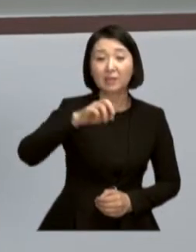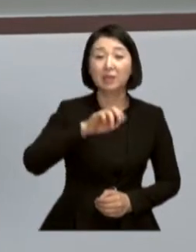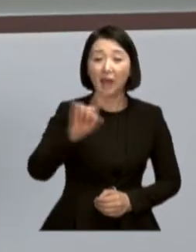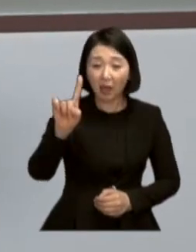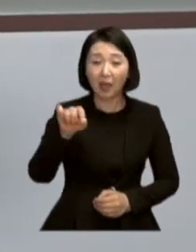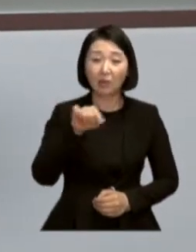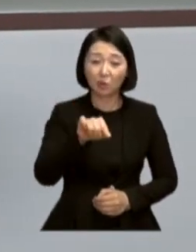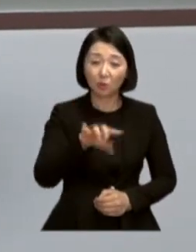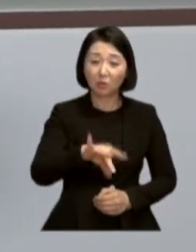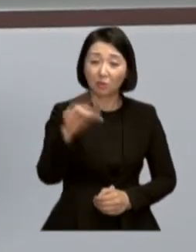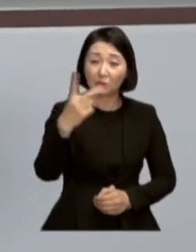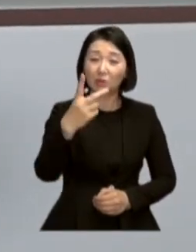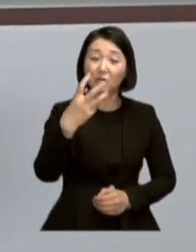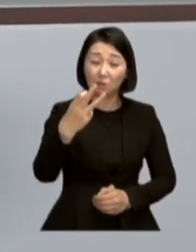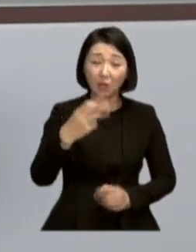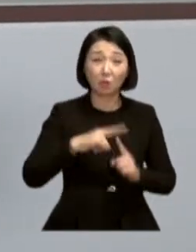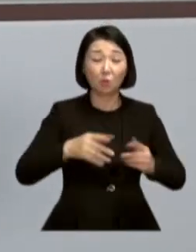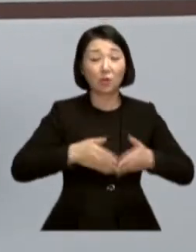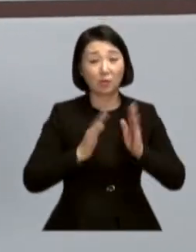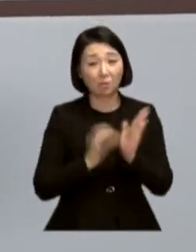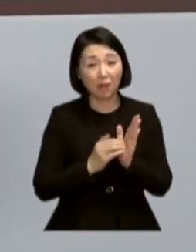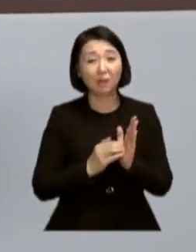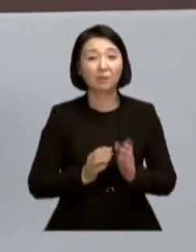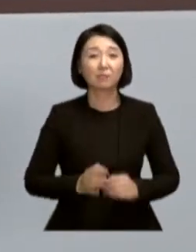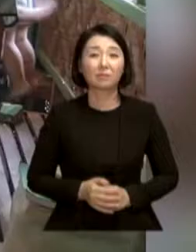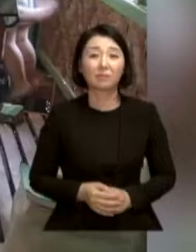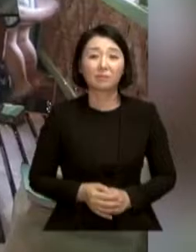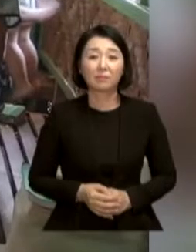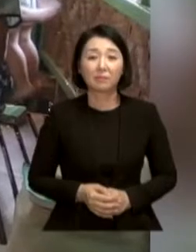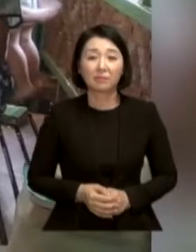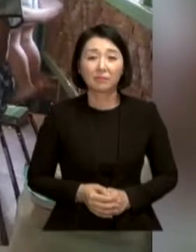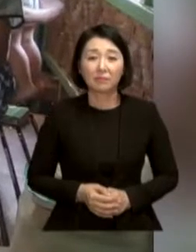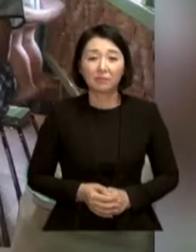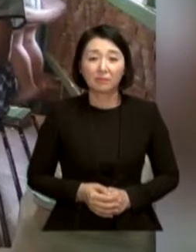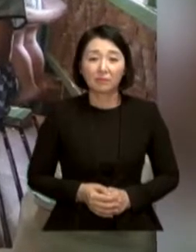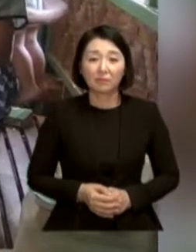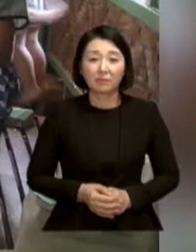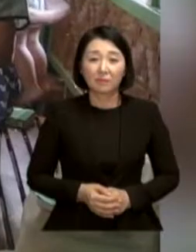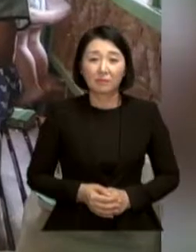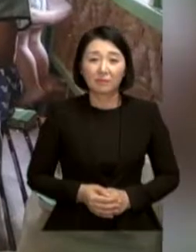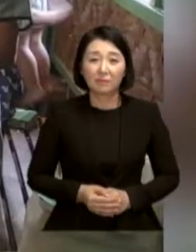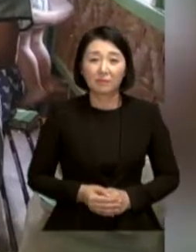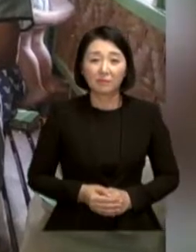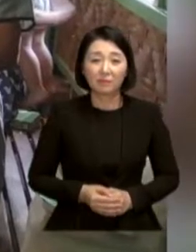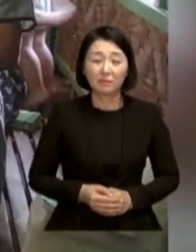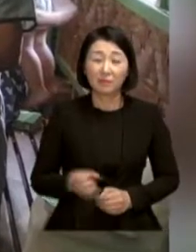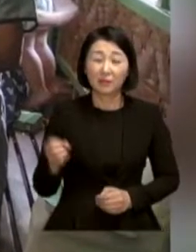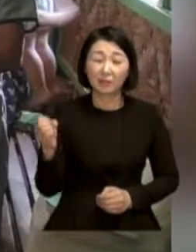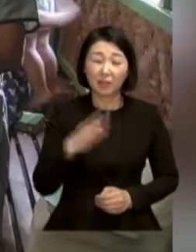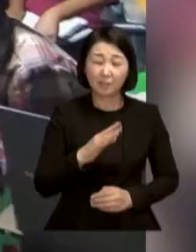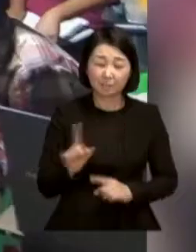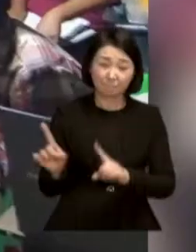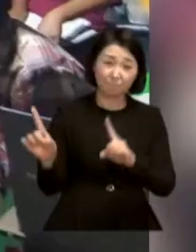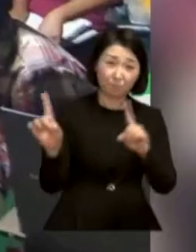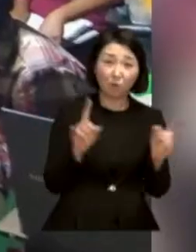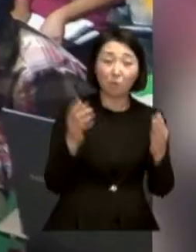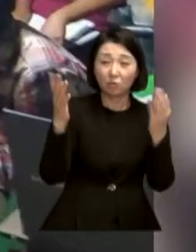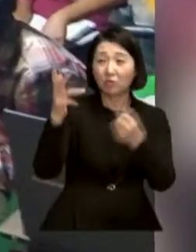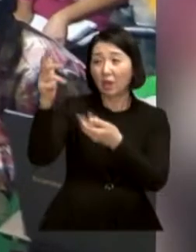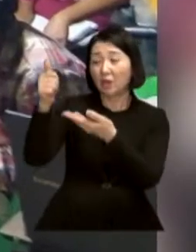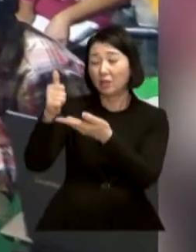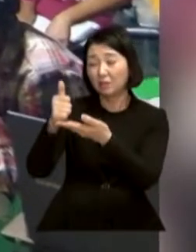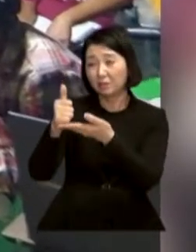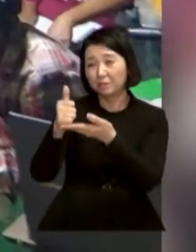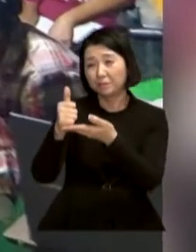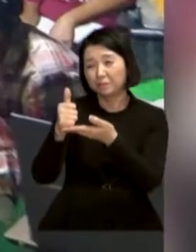5월에 교회가 개척이 되어졌습니다. 그렇게 다시 일어설 힘을 주신 하나님은